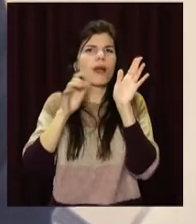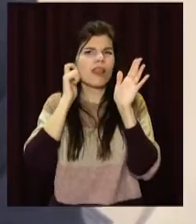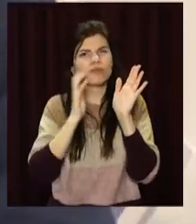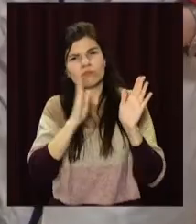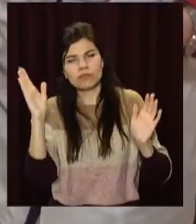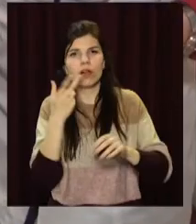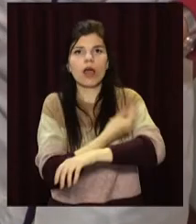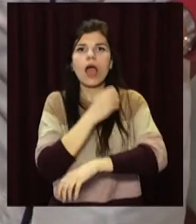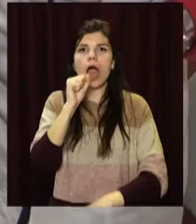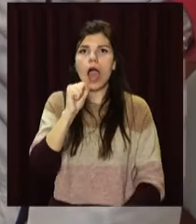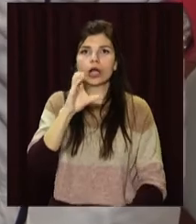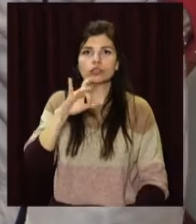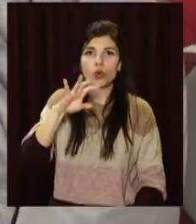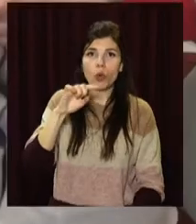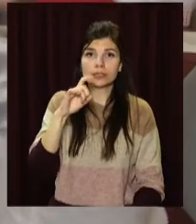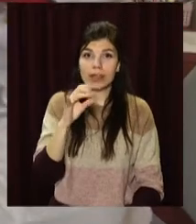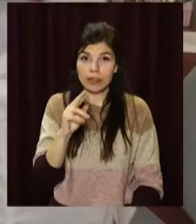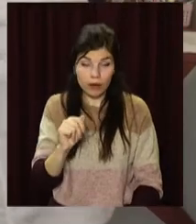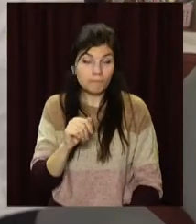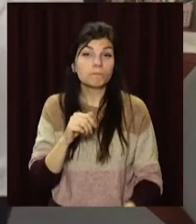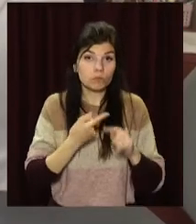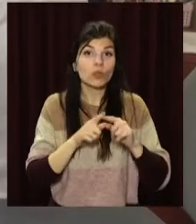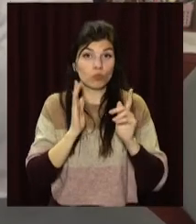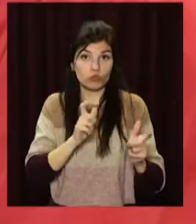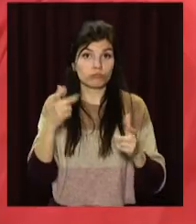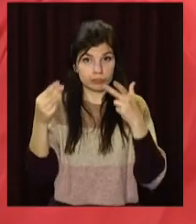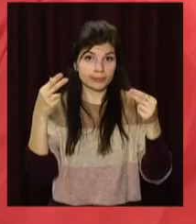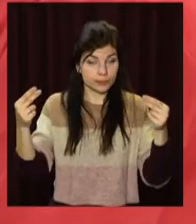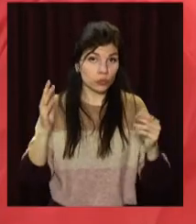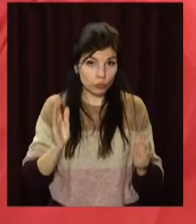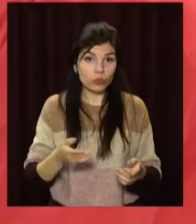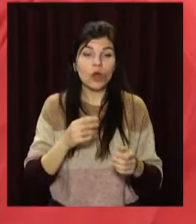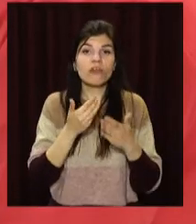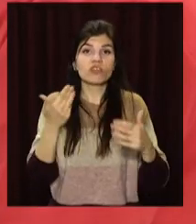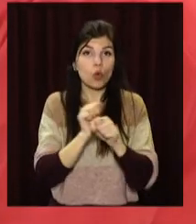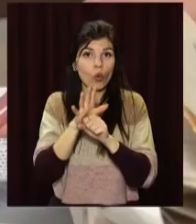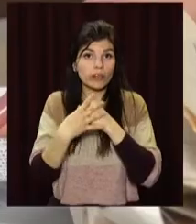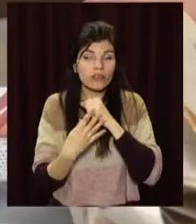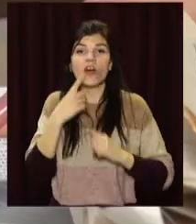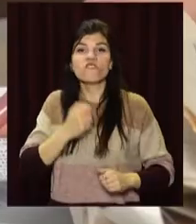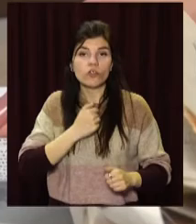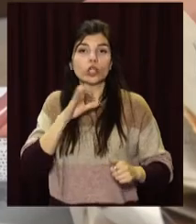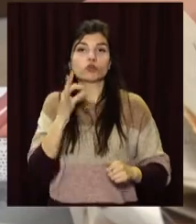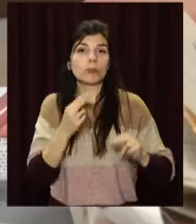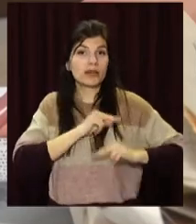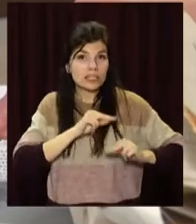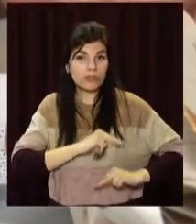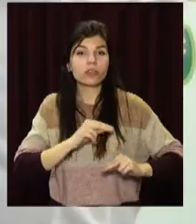вакциною AstraZeneca. Паралельно з літніми громадянами в країні продовжують щепити медиків, військових,